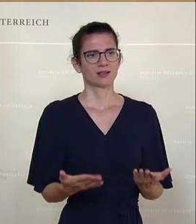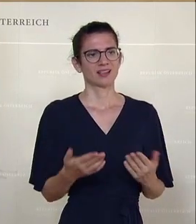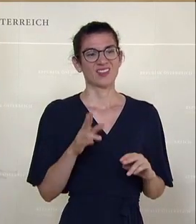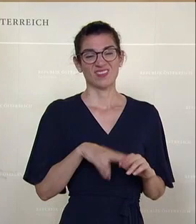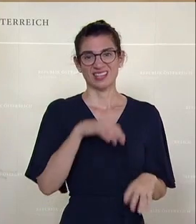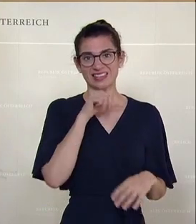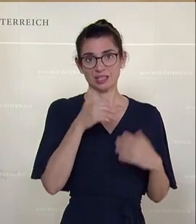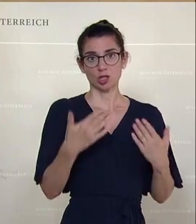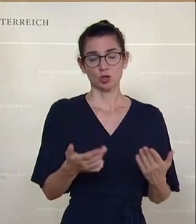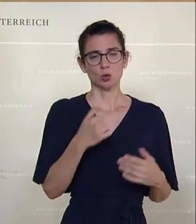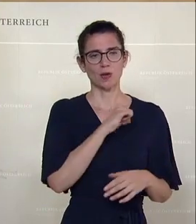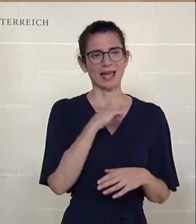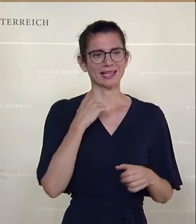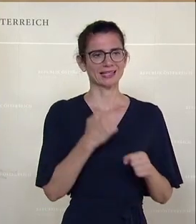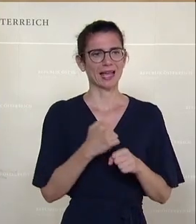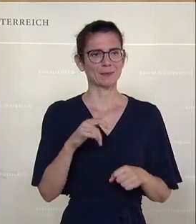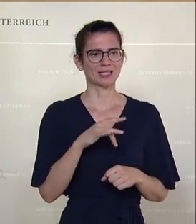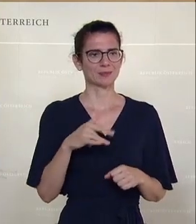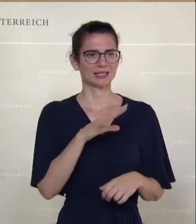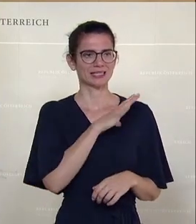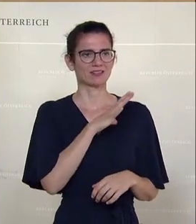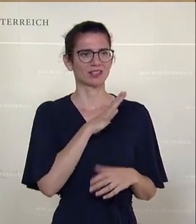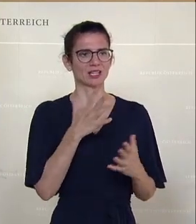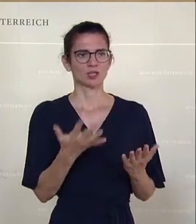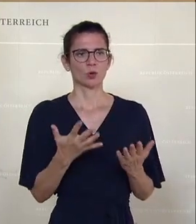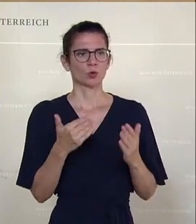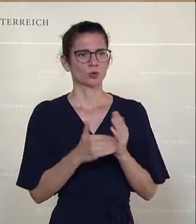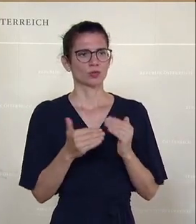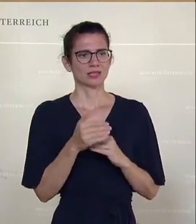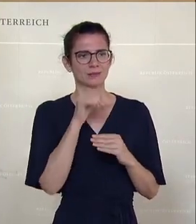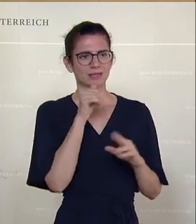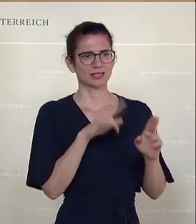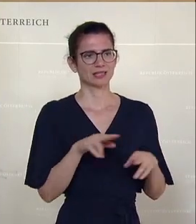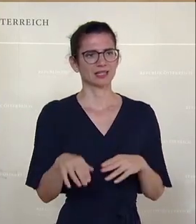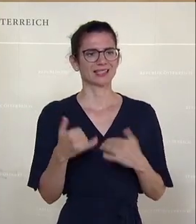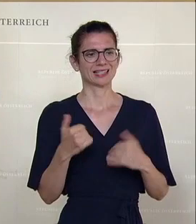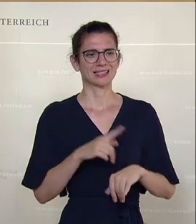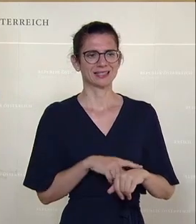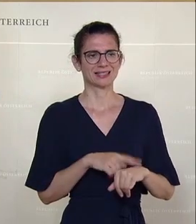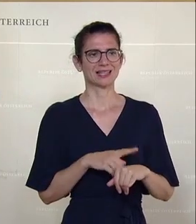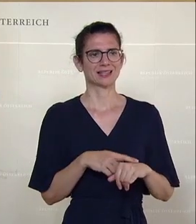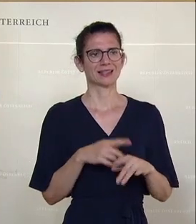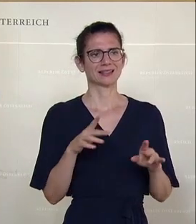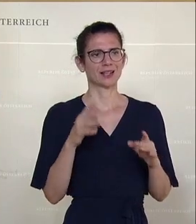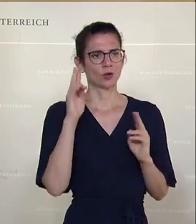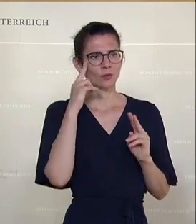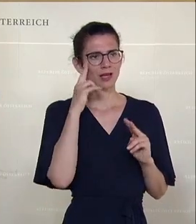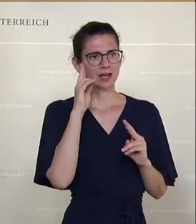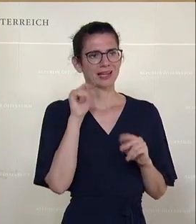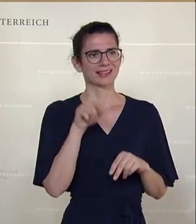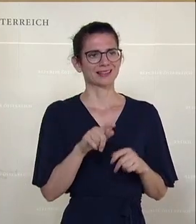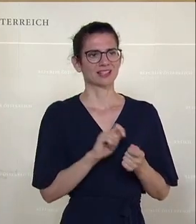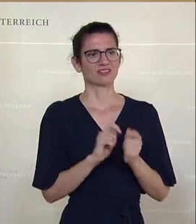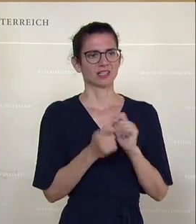bangen müssten. Und das ist nicht das richtige System. Ich glaube, es ist an der Zeit, hier nachzudenken,